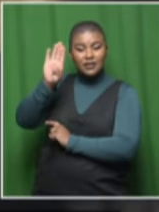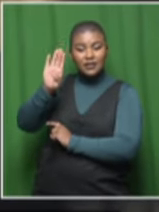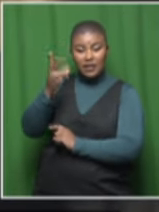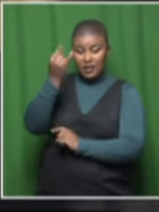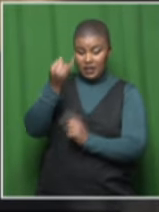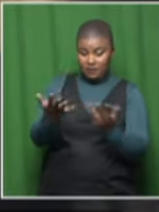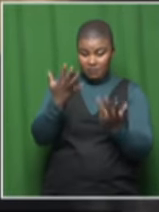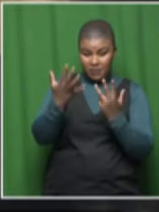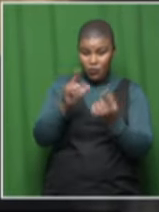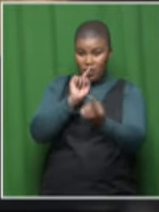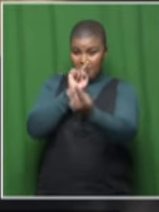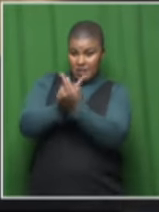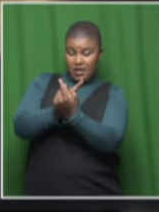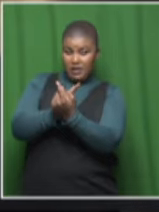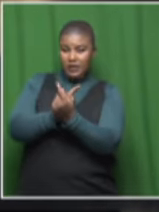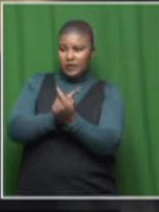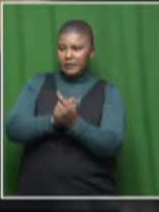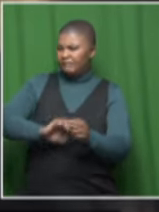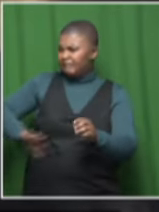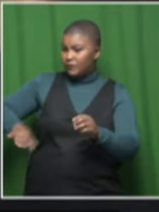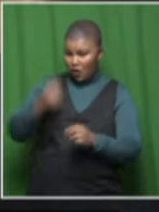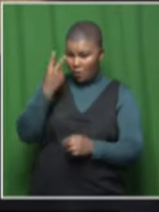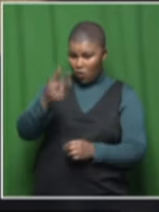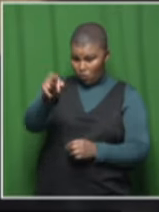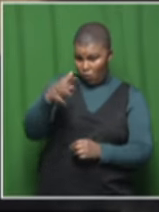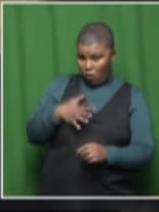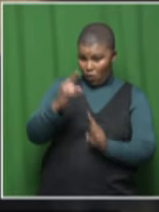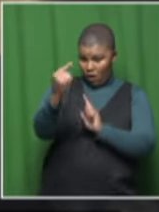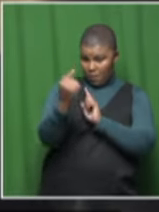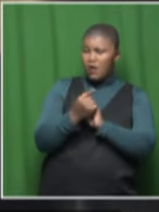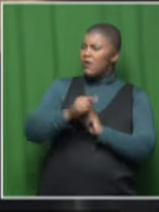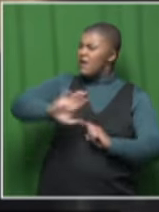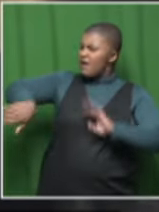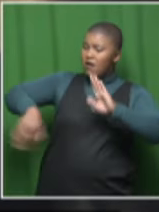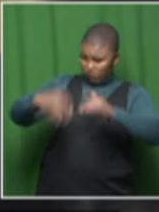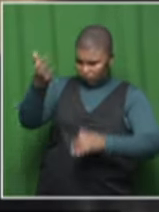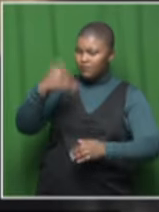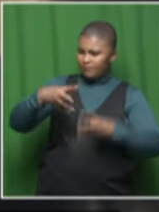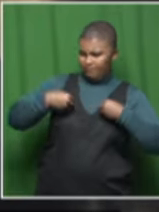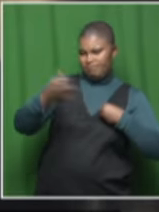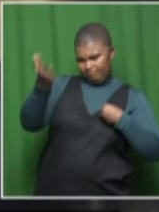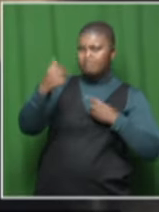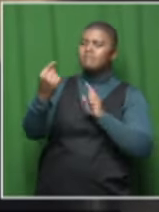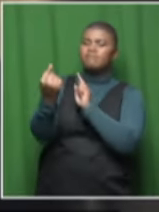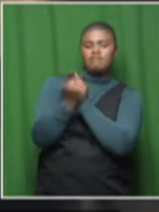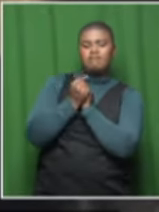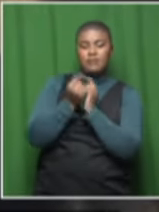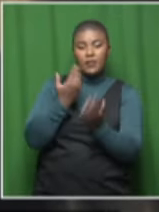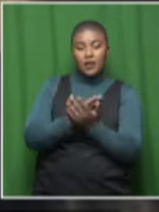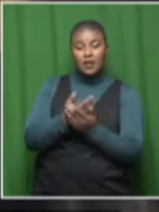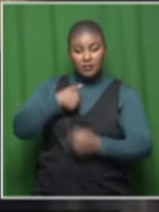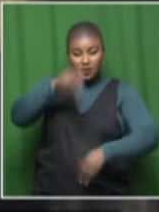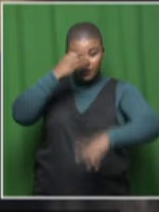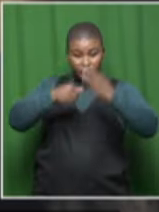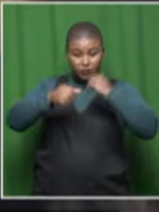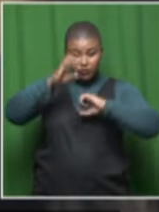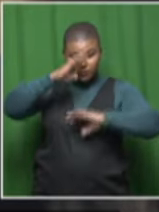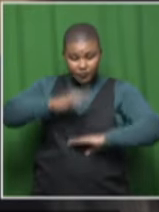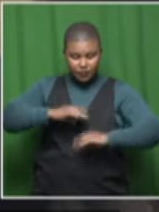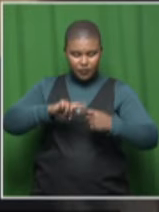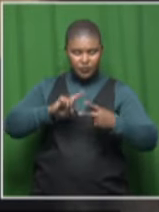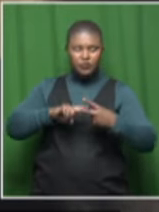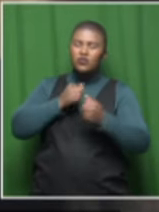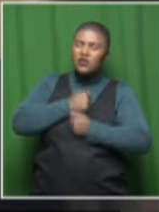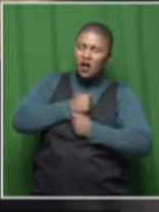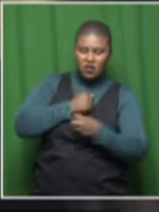beqhelisa ngisho abantu mayibona ukuthi ufisa ukusondela eduze kwakhe athi myekene eze kimi ngakho ngifunda intobeko ngafunda uthando ngafunda